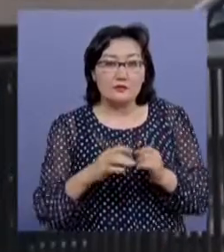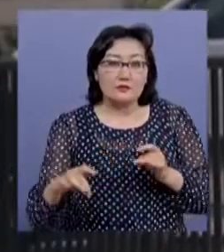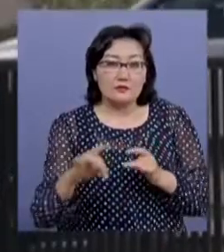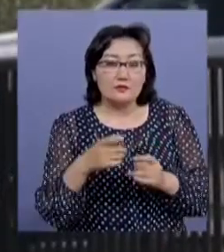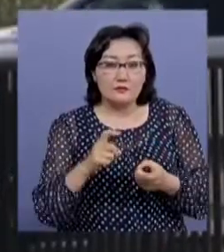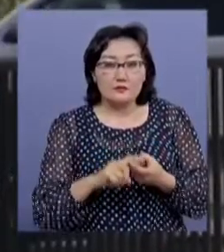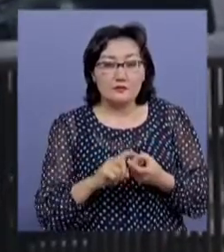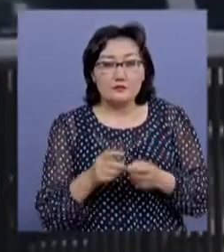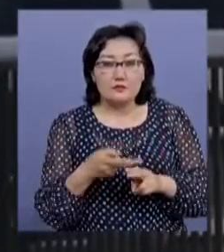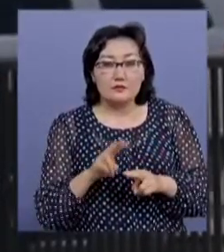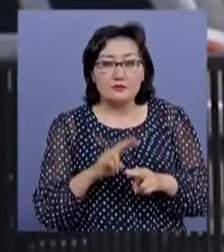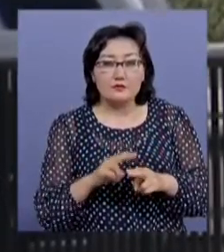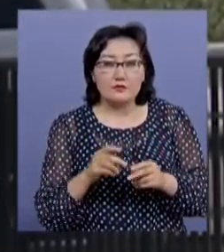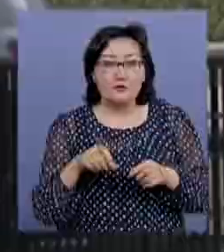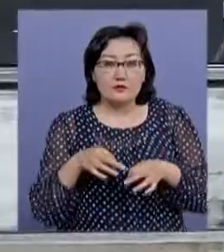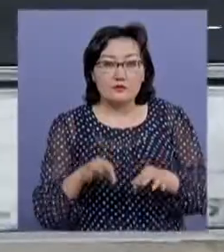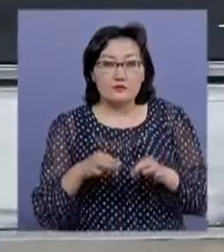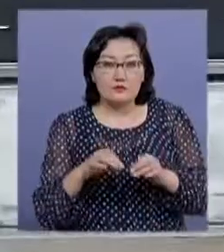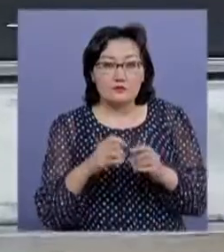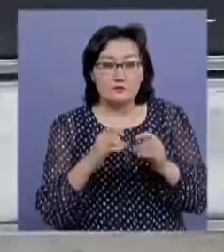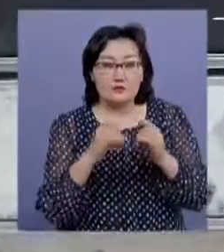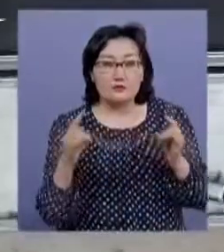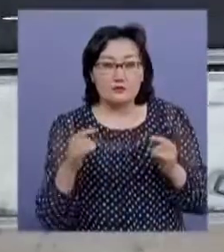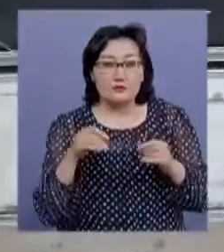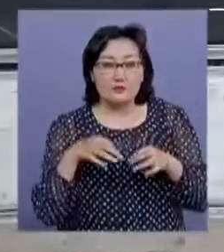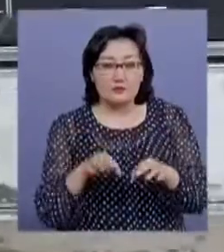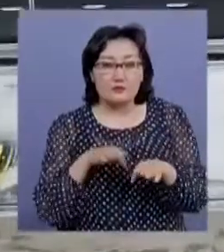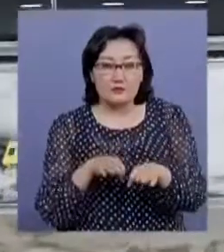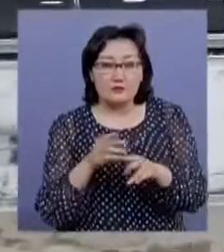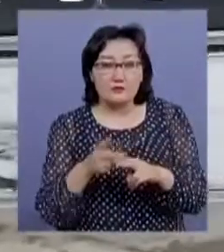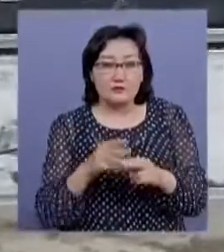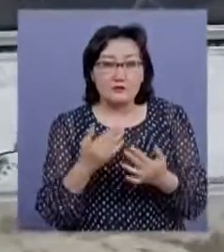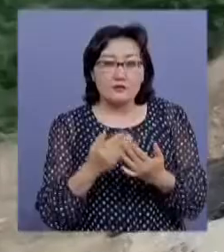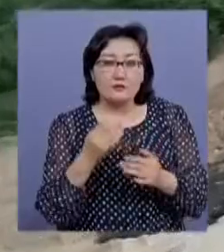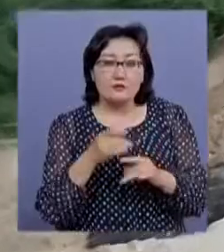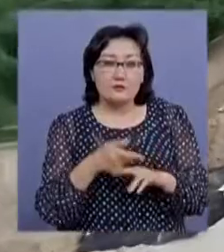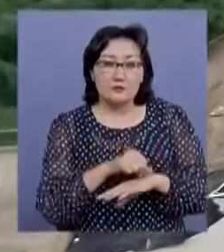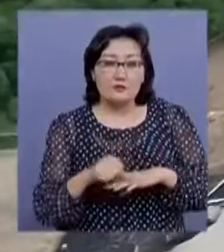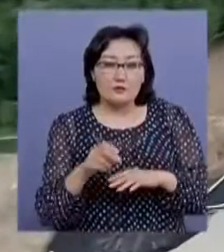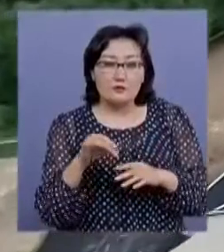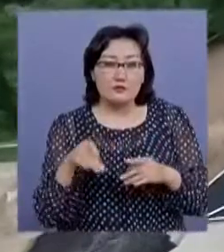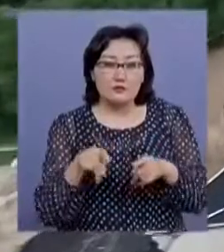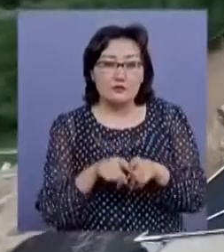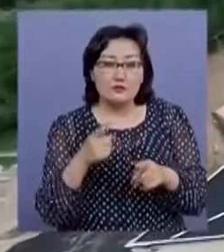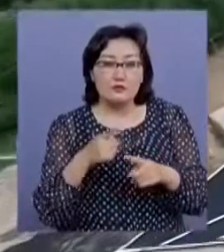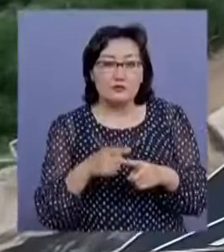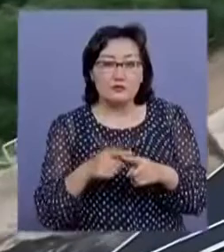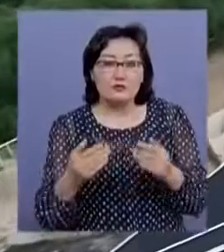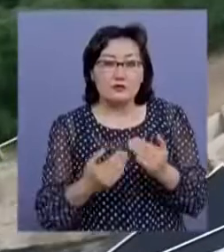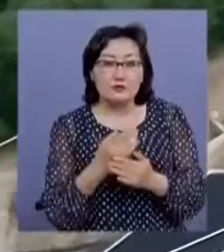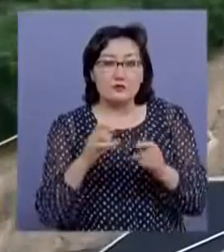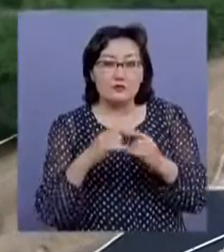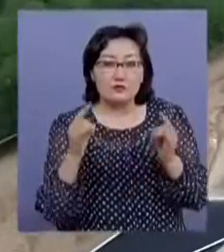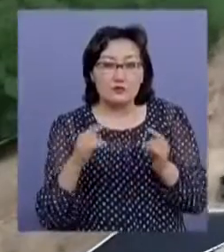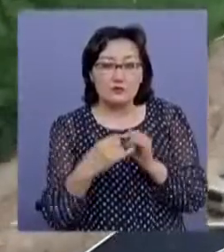мекендермен байланыстырады. Сондықтан да көлік торабында қозғалыс әрдайым тығыз. Әзірге Рысқұлов даңғылы мен Құлжа күре жолы қиылысындағы жаңа екі